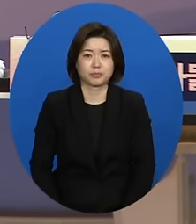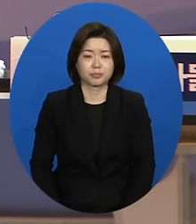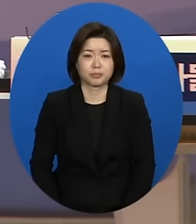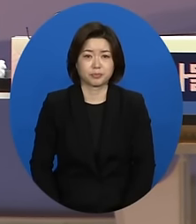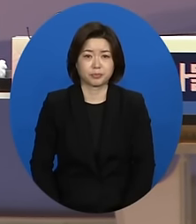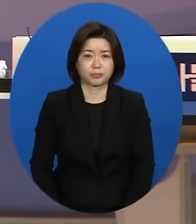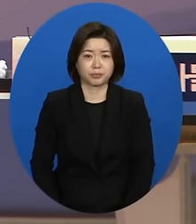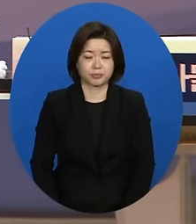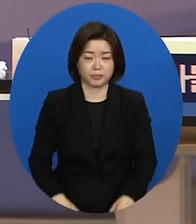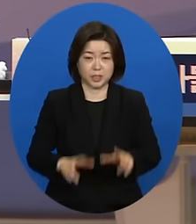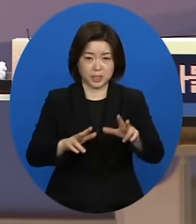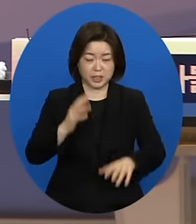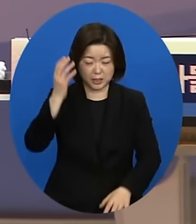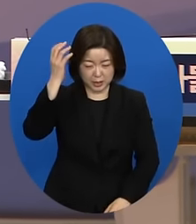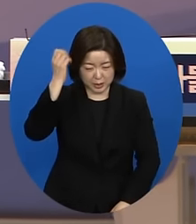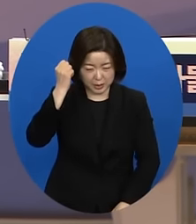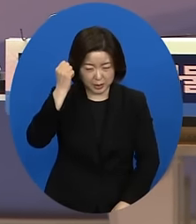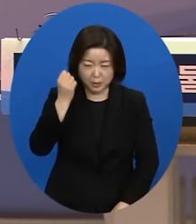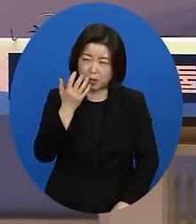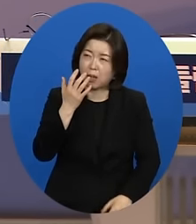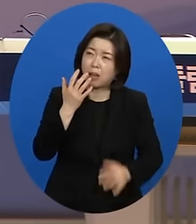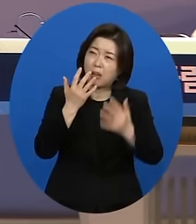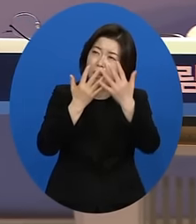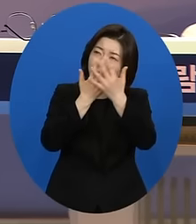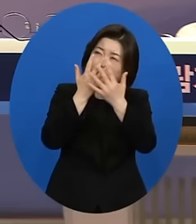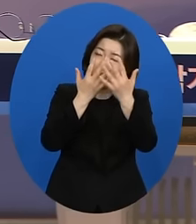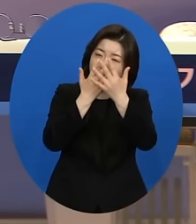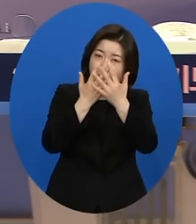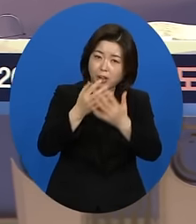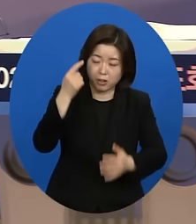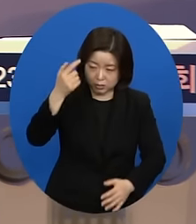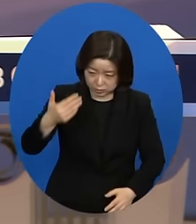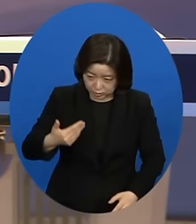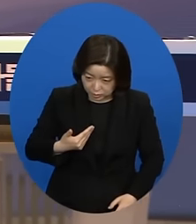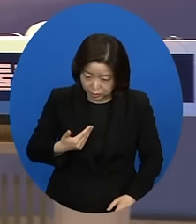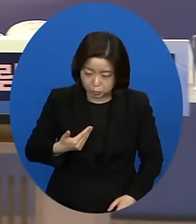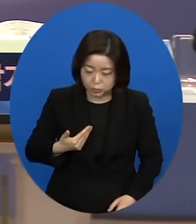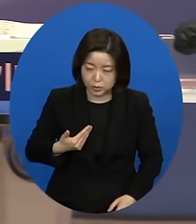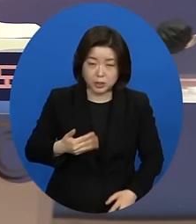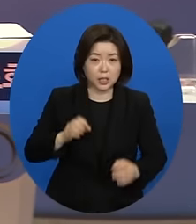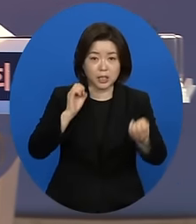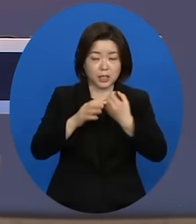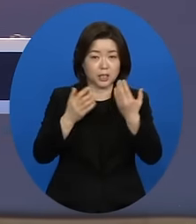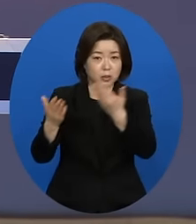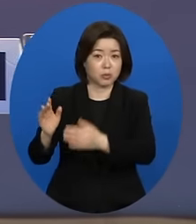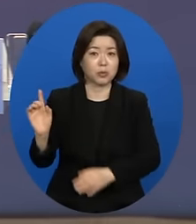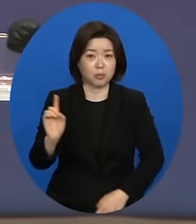지금 기억력이 까물까물하는 판에 그 질문을 받고 제가 뭐라고 대답을 했냐면